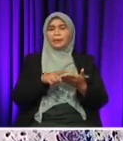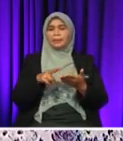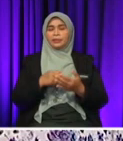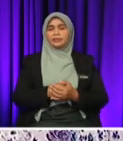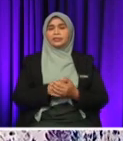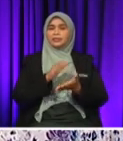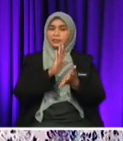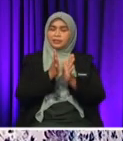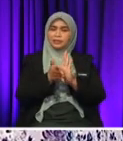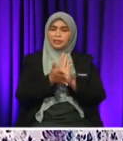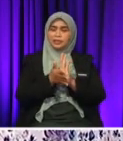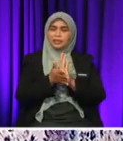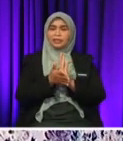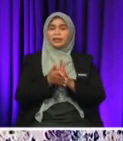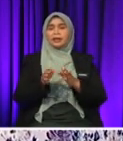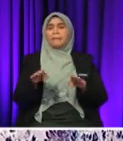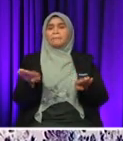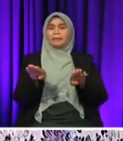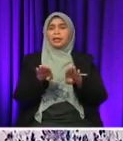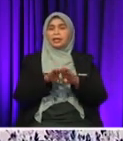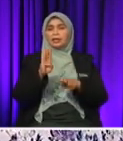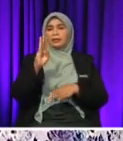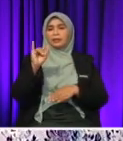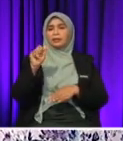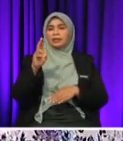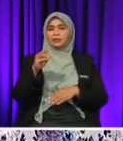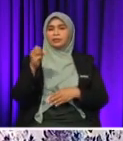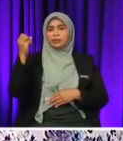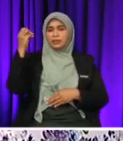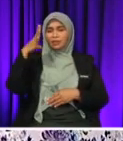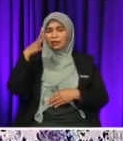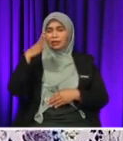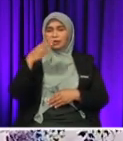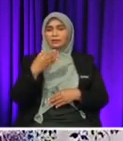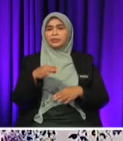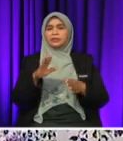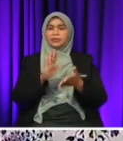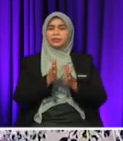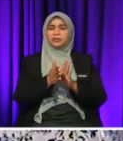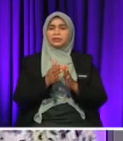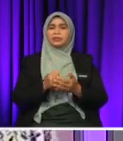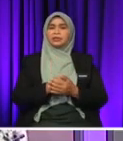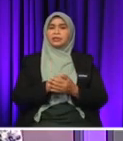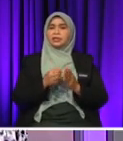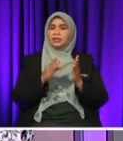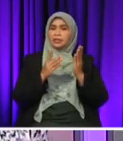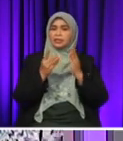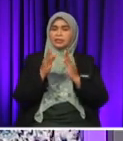bagai Bayu siang bertiup bebas kemudian terkurung menjadi udara bengkak dinding